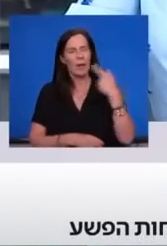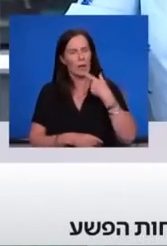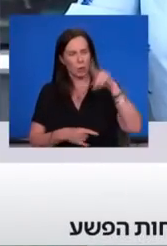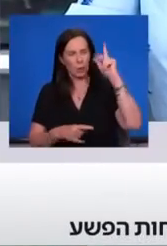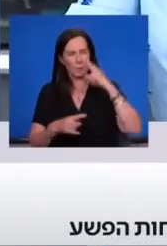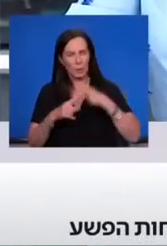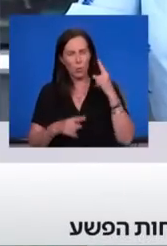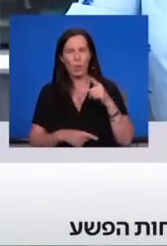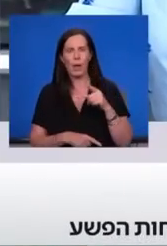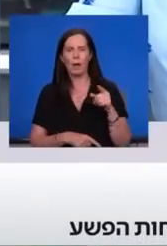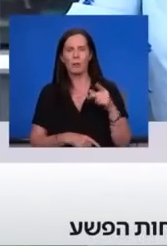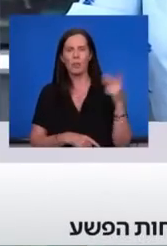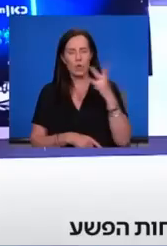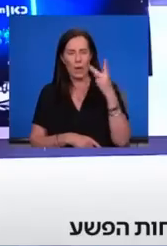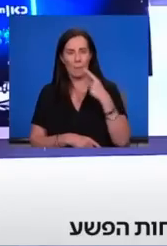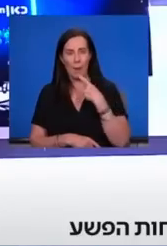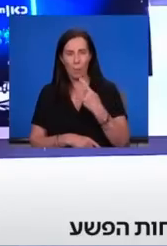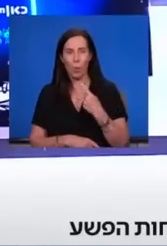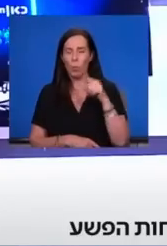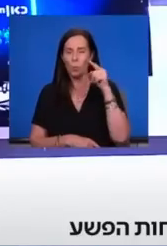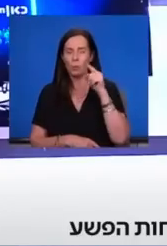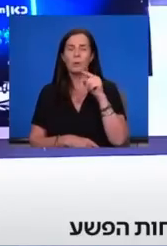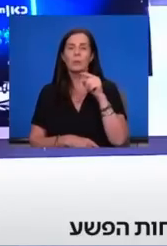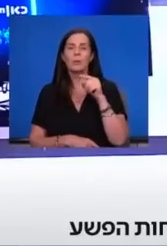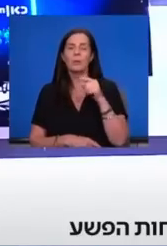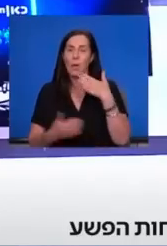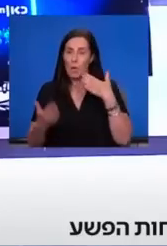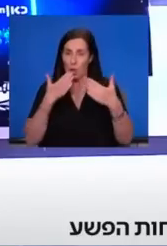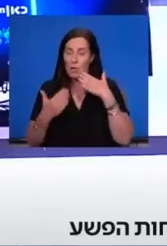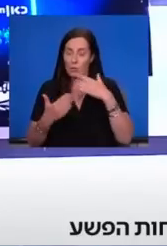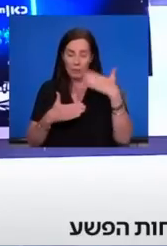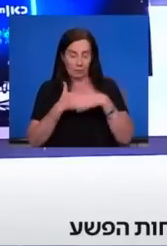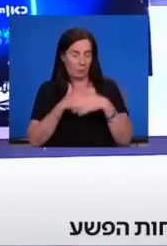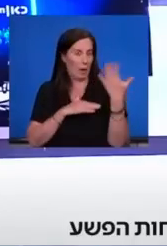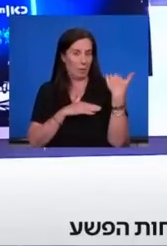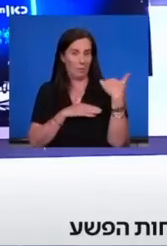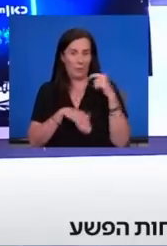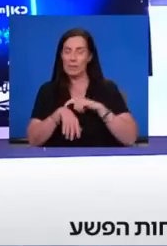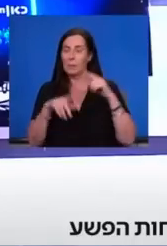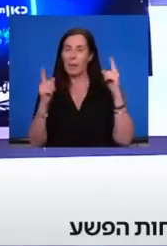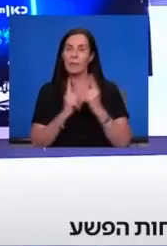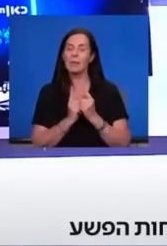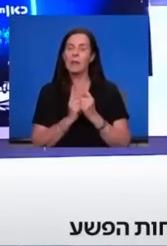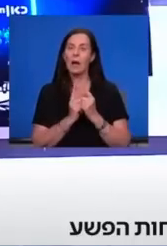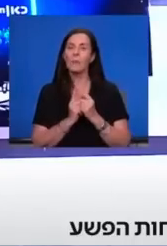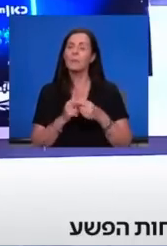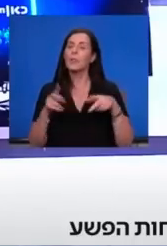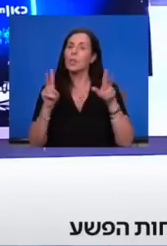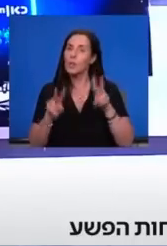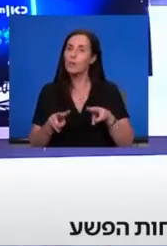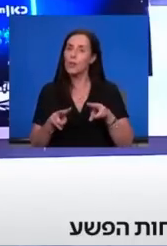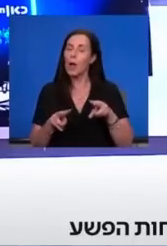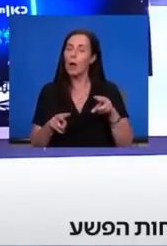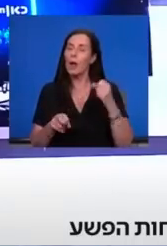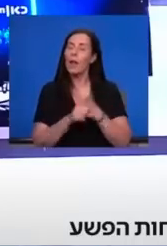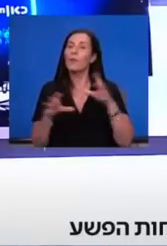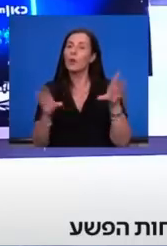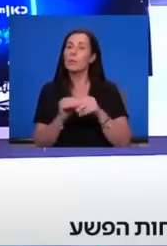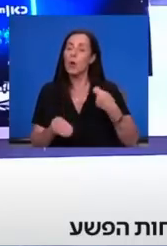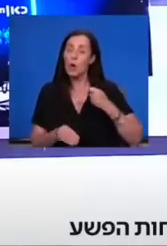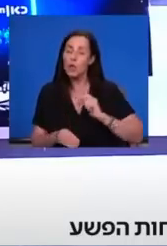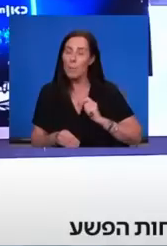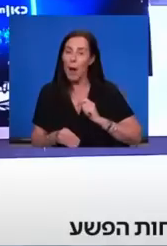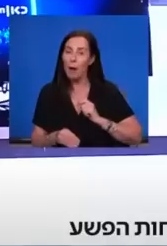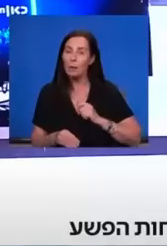אומרים היום בישיבה אצל ראש הממשלה, ישיבה שסיימה לפני זמן קצר, שאפשר לשלב את השבק כבר